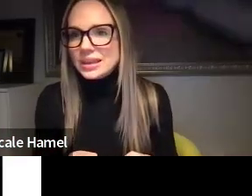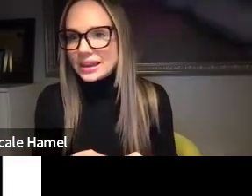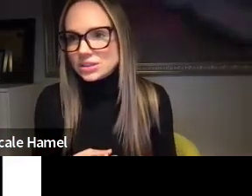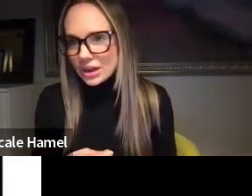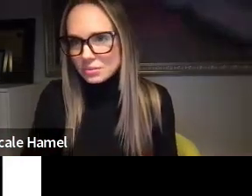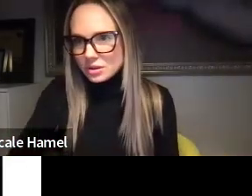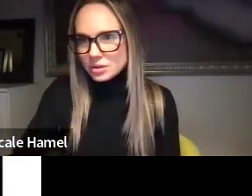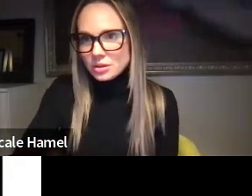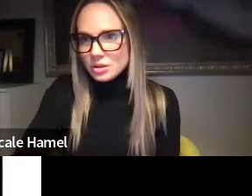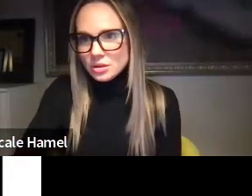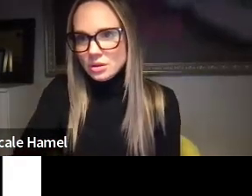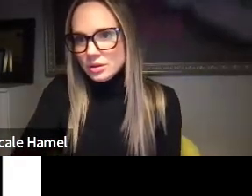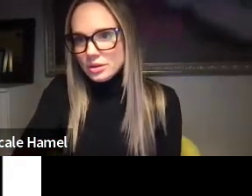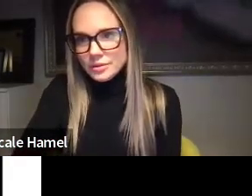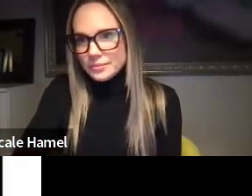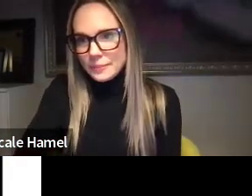un prix qui est raisonnable.